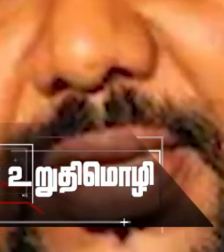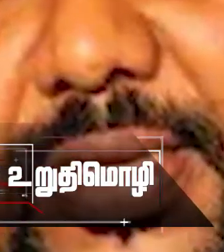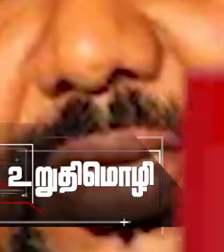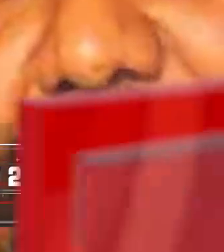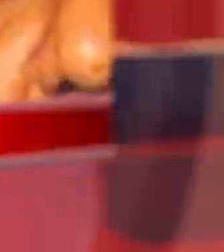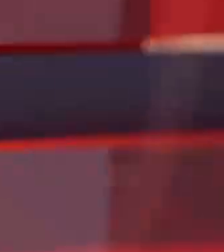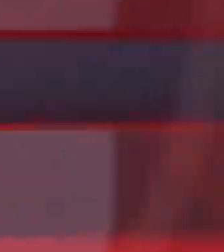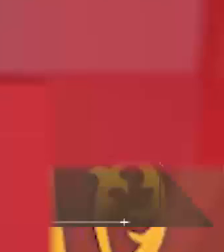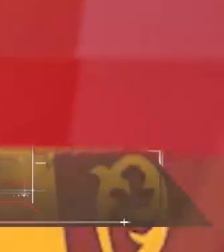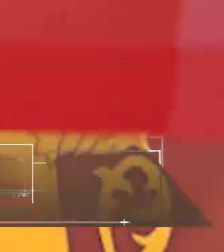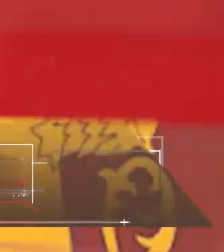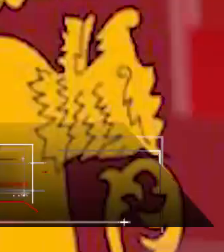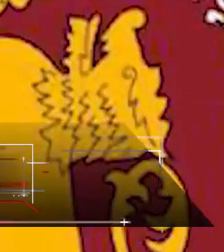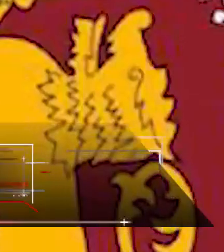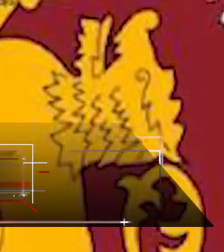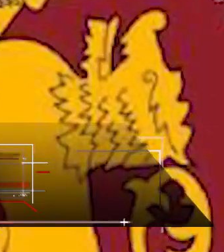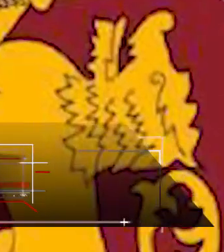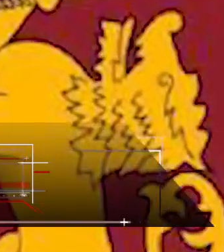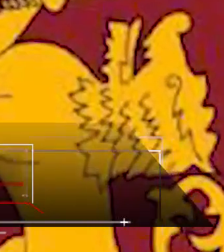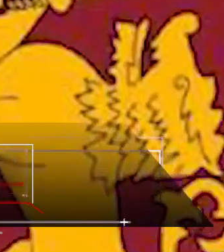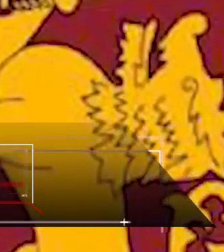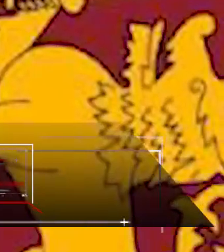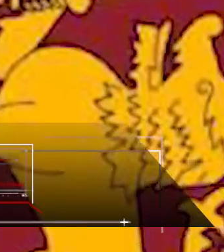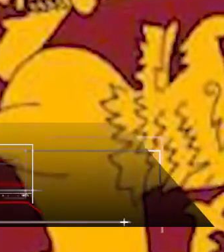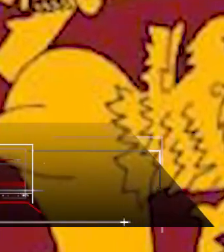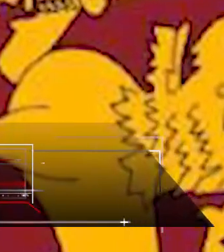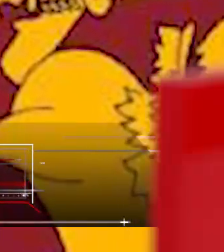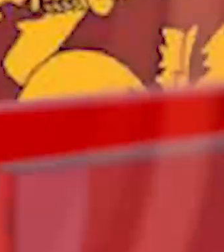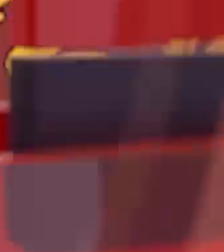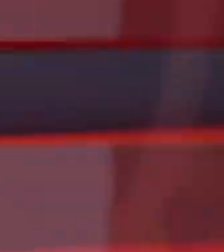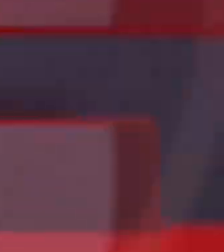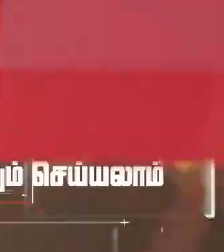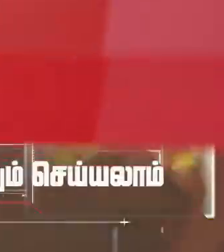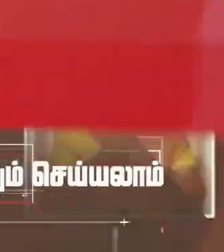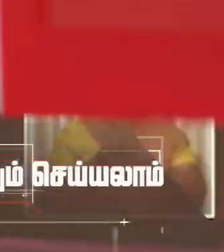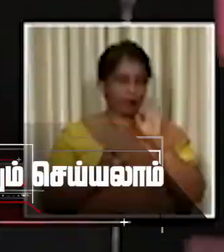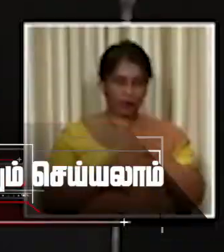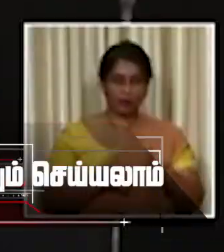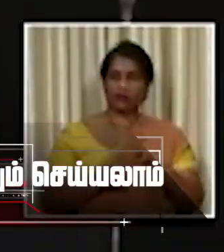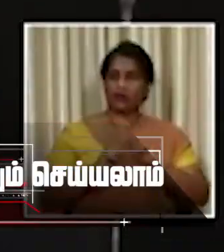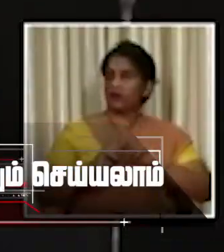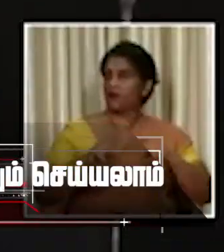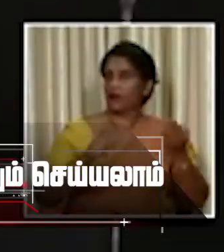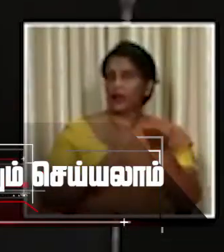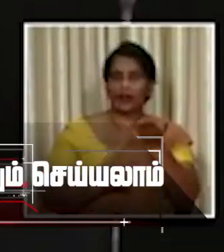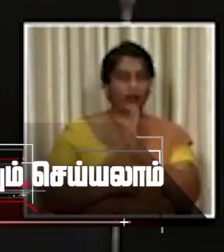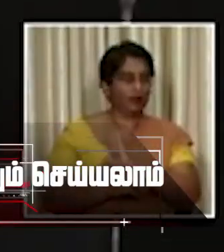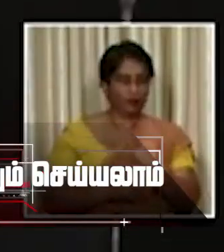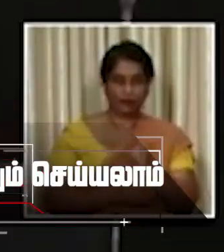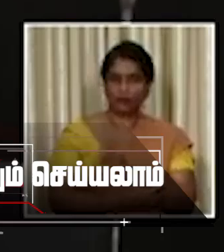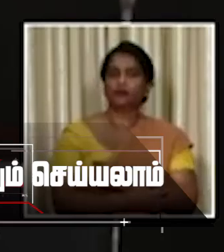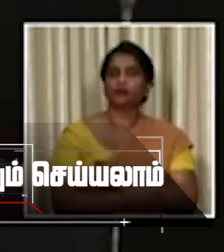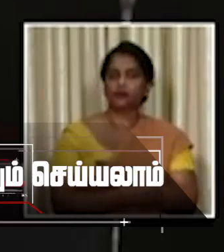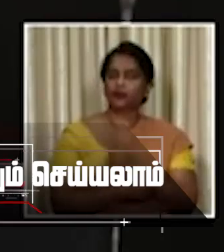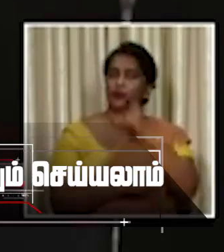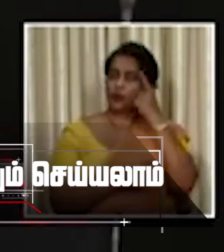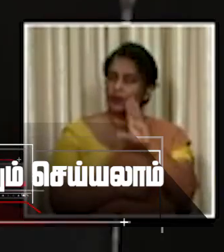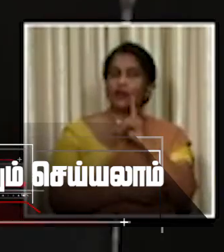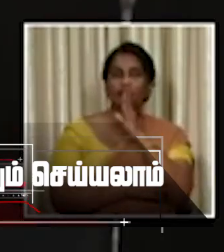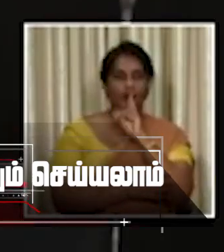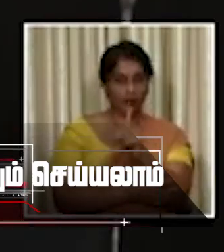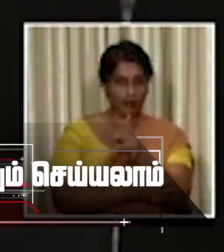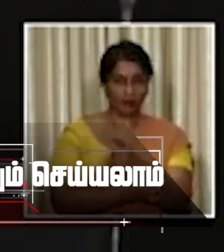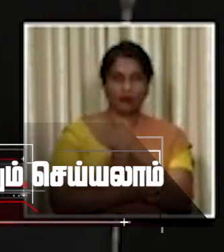வழங்கியுள்ள உறுதிமொழி லெபனானில் இருந்து நாடு திரும்பிய இலங்கையர்கள் விவசாய நிலங்களை அழிக்கும் விலங்குகளை என்ன